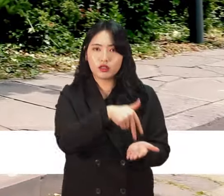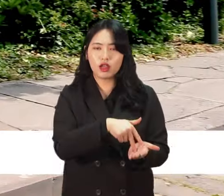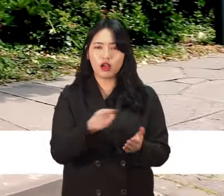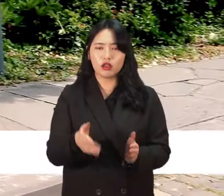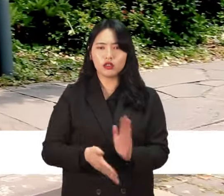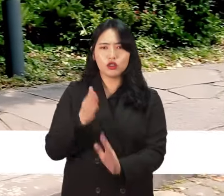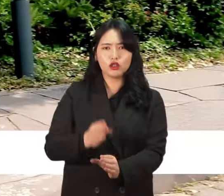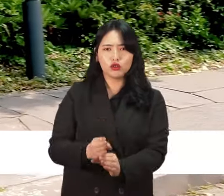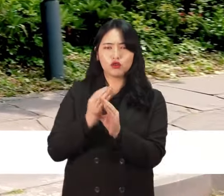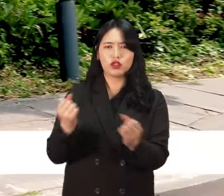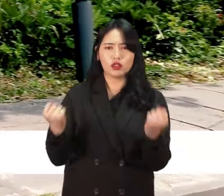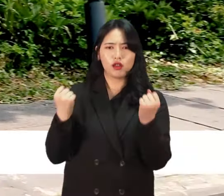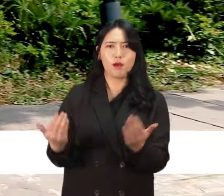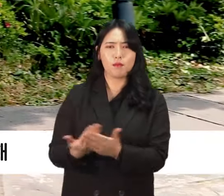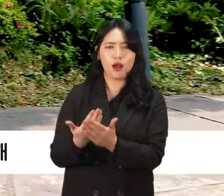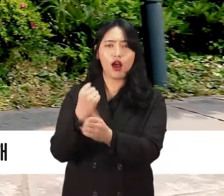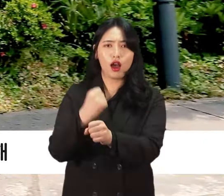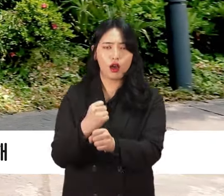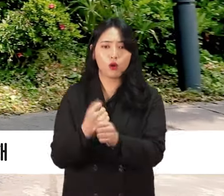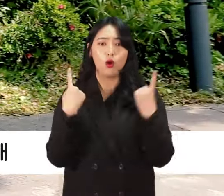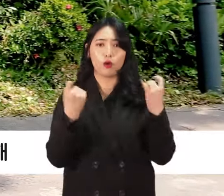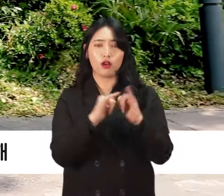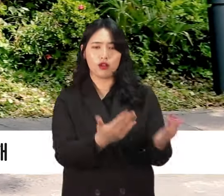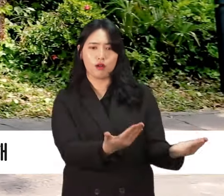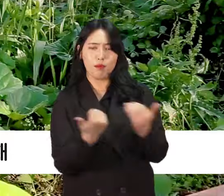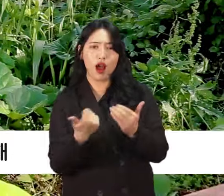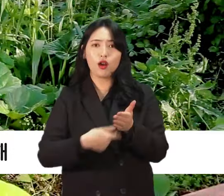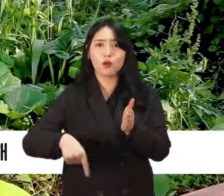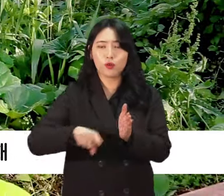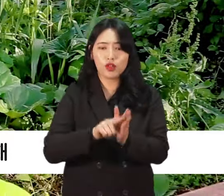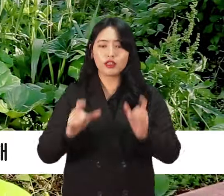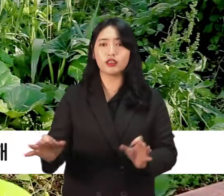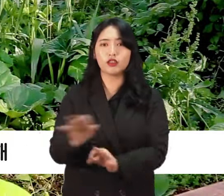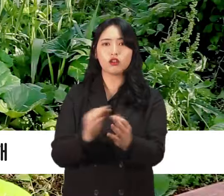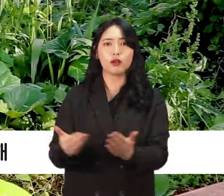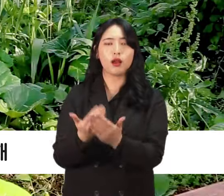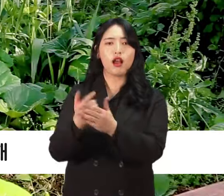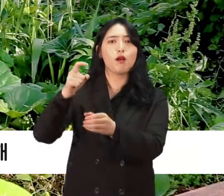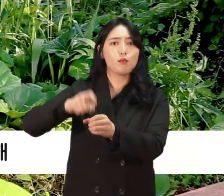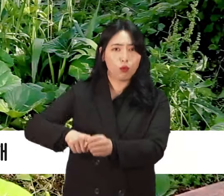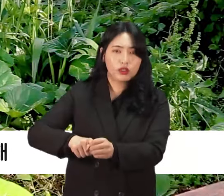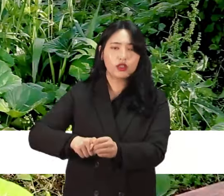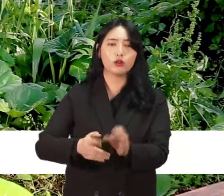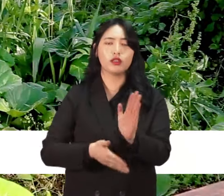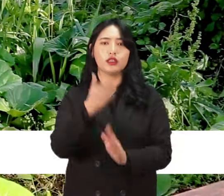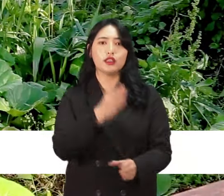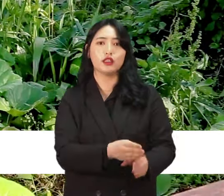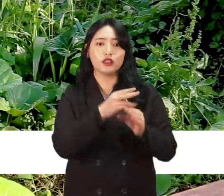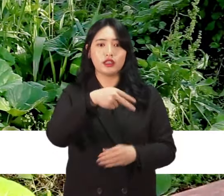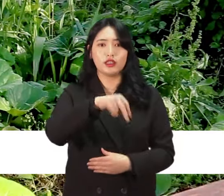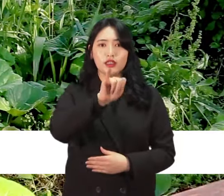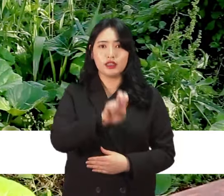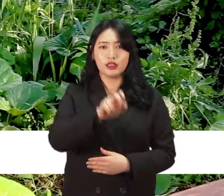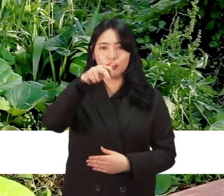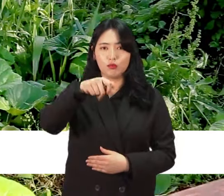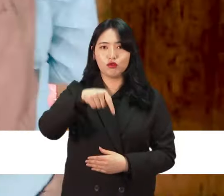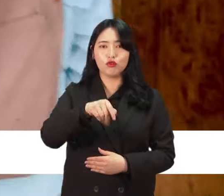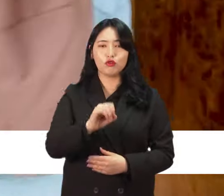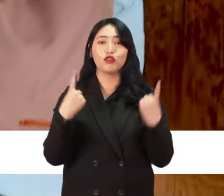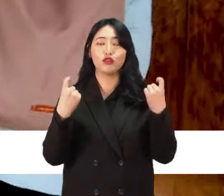원도심의 활력을 불어넣고 관광객의 유치를 통한 지역경제 활성화를 위해 원 도 심 심 쿵